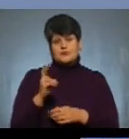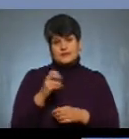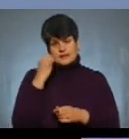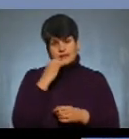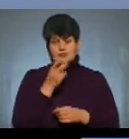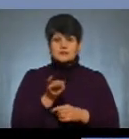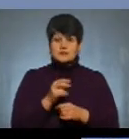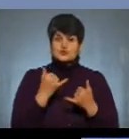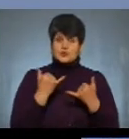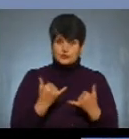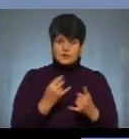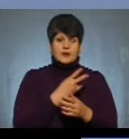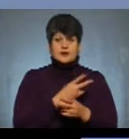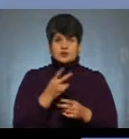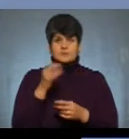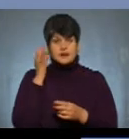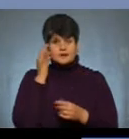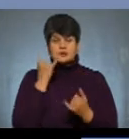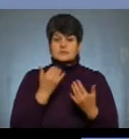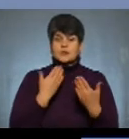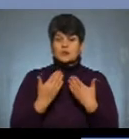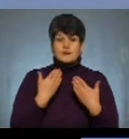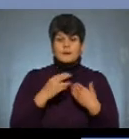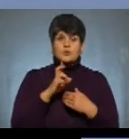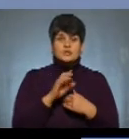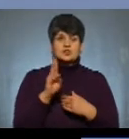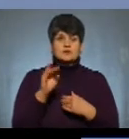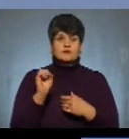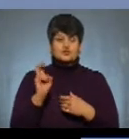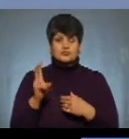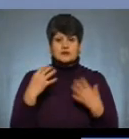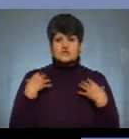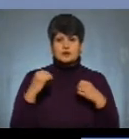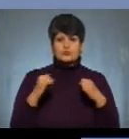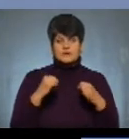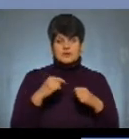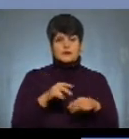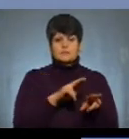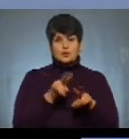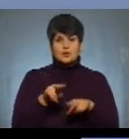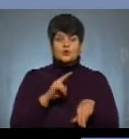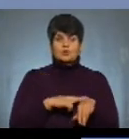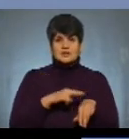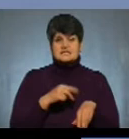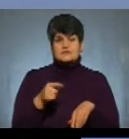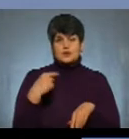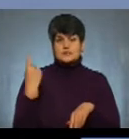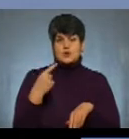Я вам дякую, що прийшли сьогодні до нас у студію. Глядачам нагадую, сьогодні ми спілкувалися із Богданом Шевчуком, начальником управління патрульної